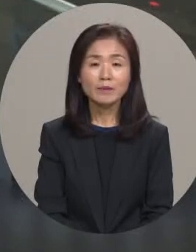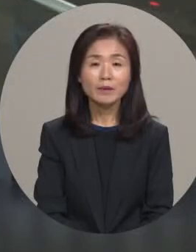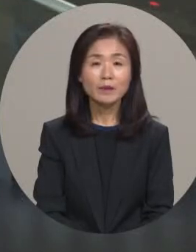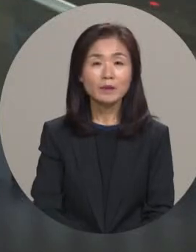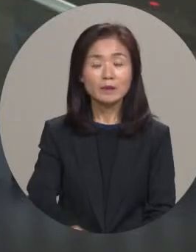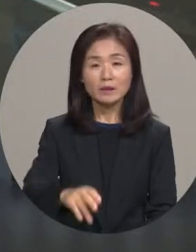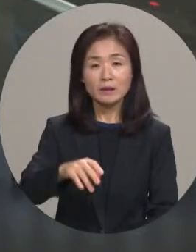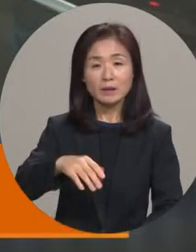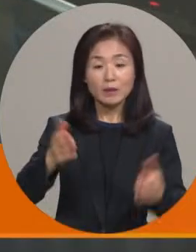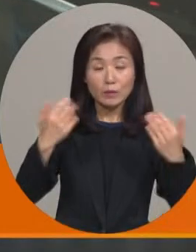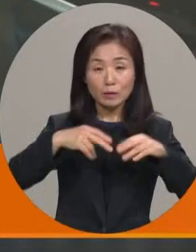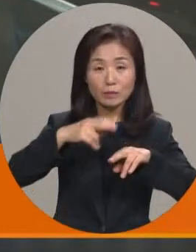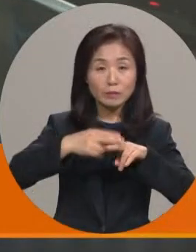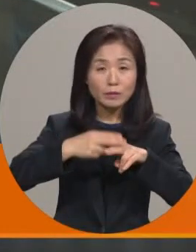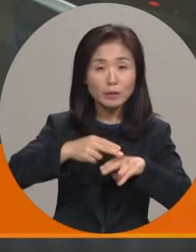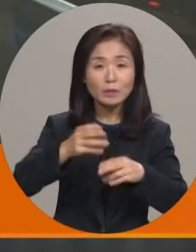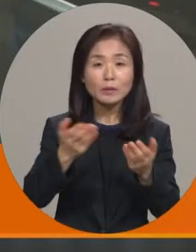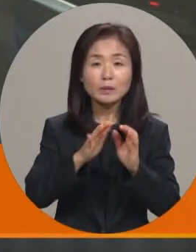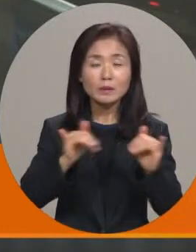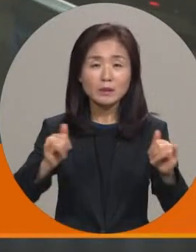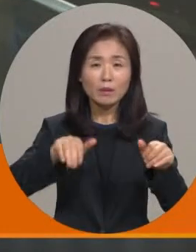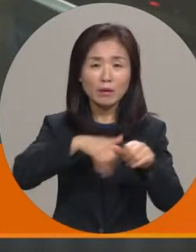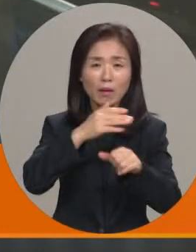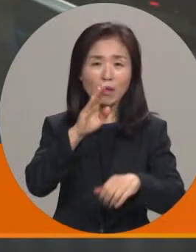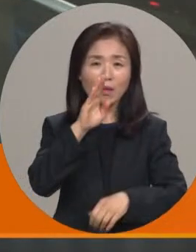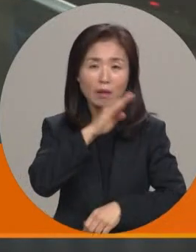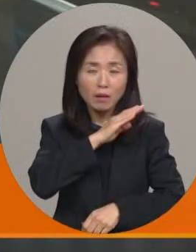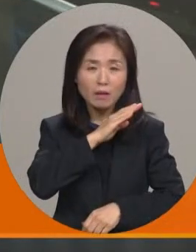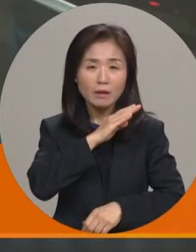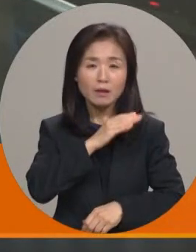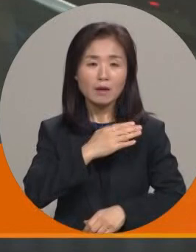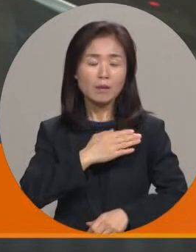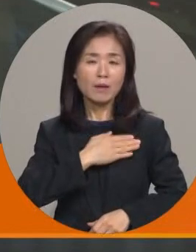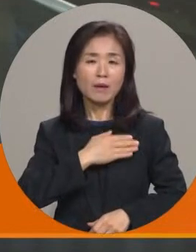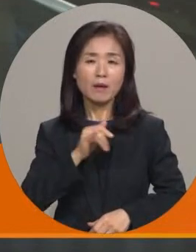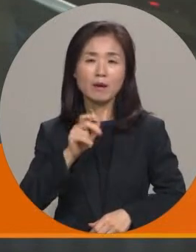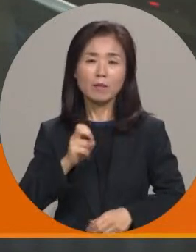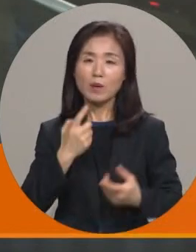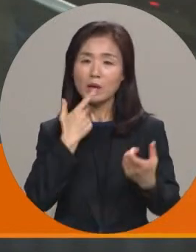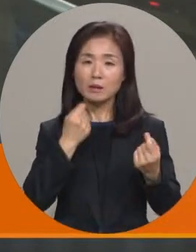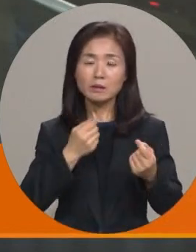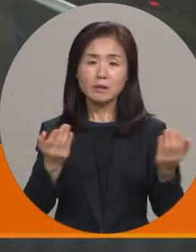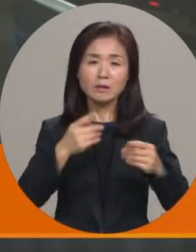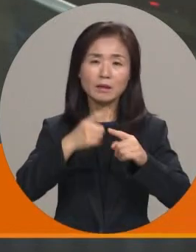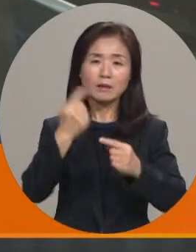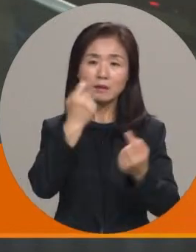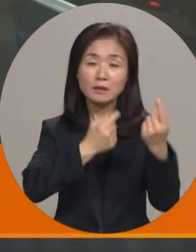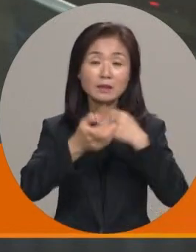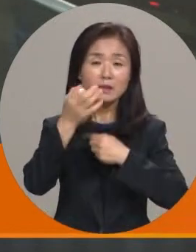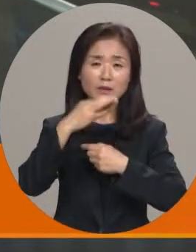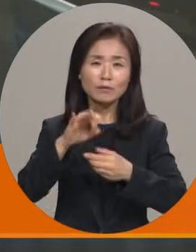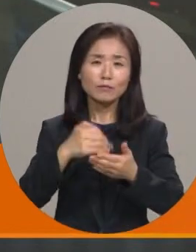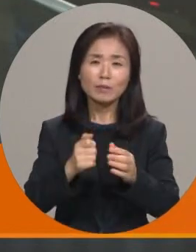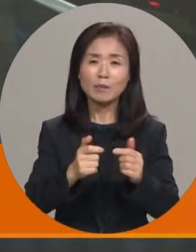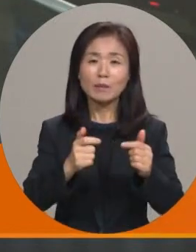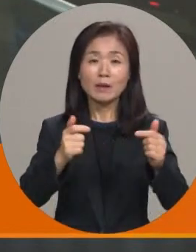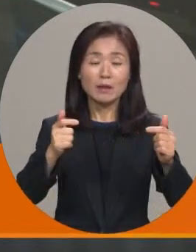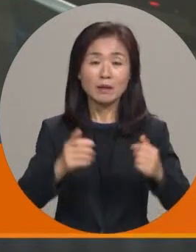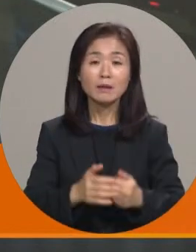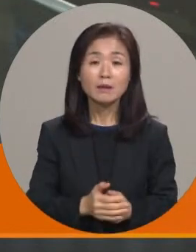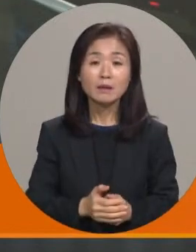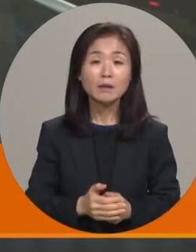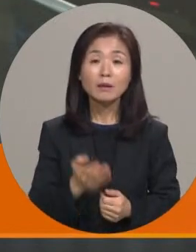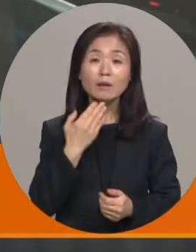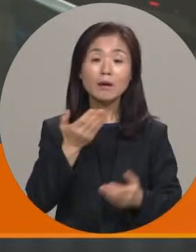네, 급식 노동자들이 열악한 노동 환경 속에 폐암 같은 산재를 인정받는 사례가 잇따르고 있는데요.